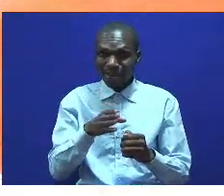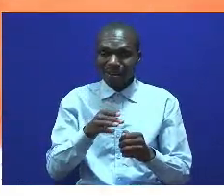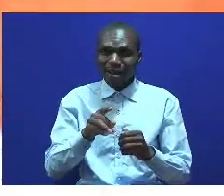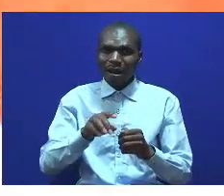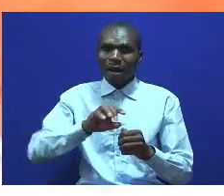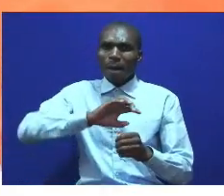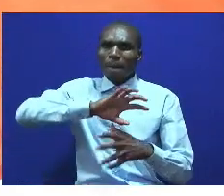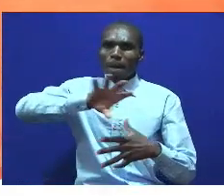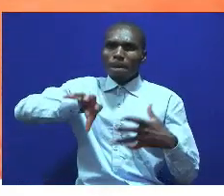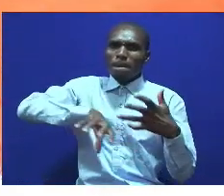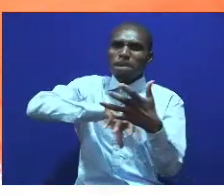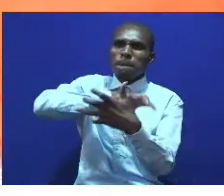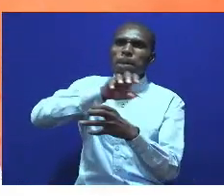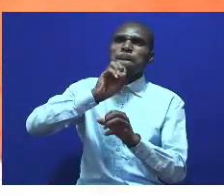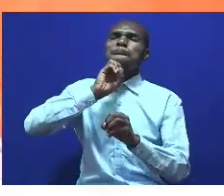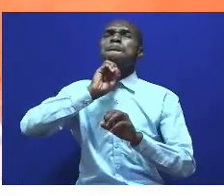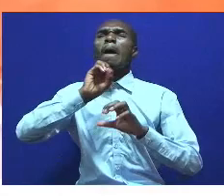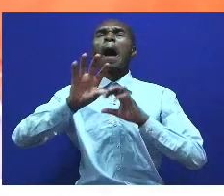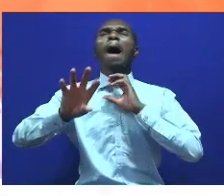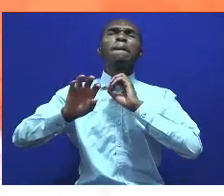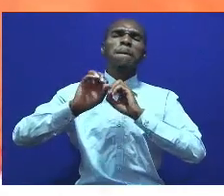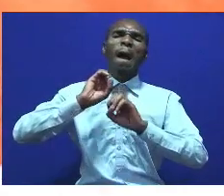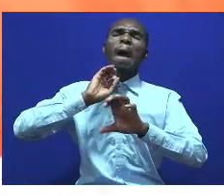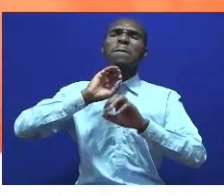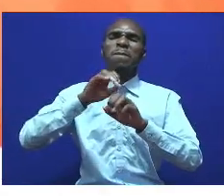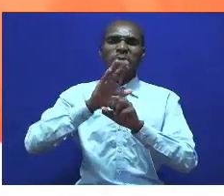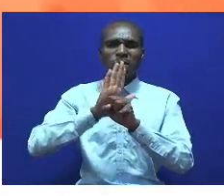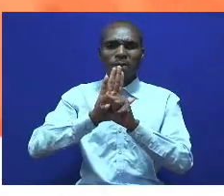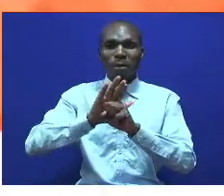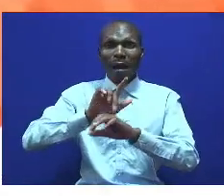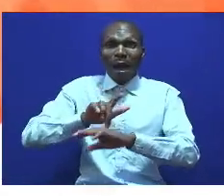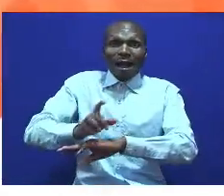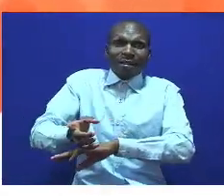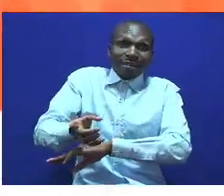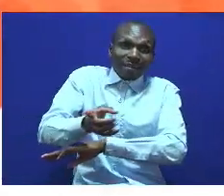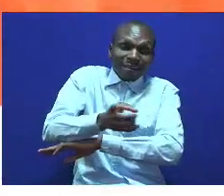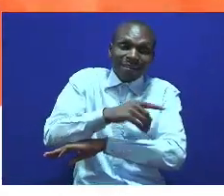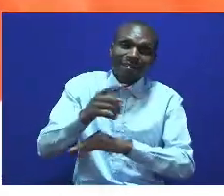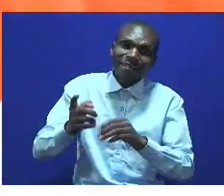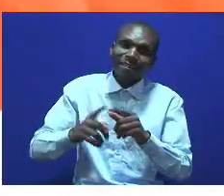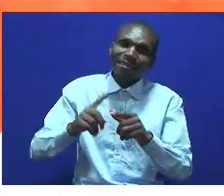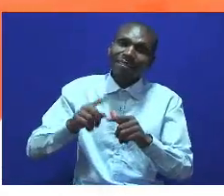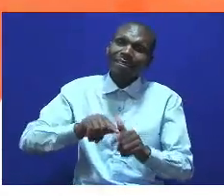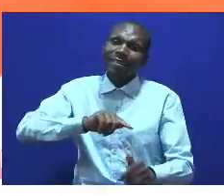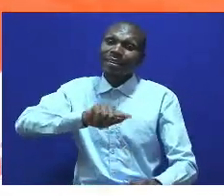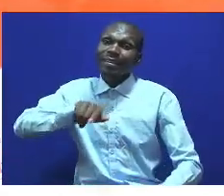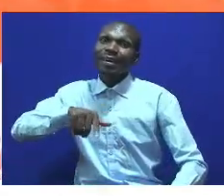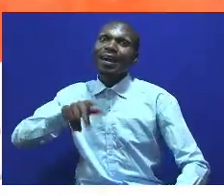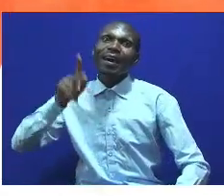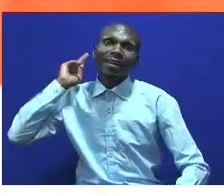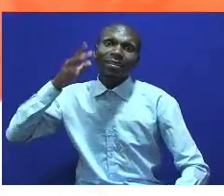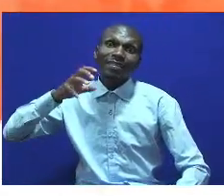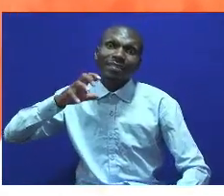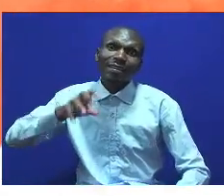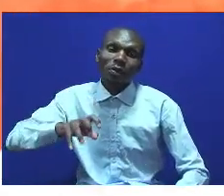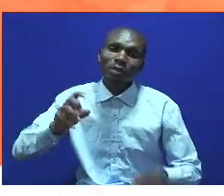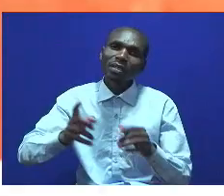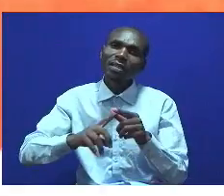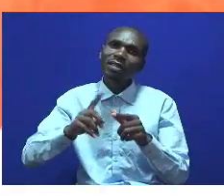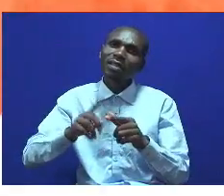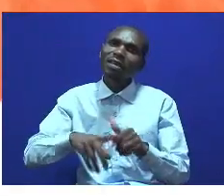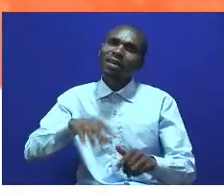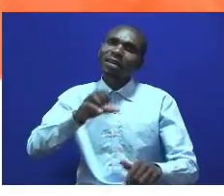Chiburaburu ni gochabire chikwene kigwa asa matuko abwengo iga imeye kaunti ya Kisi anene mono ase bunge ya